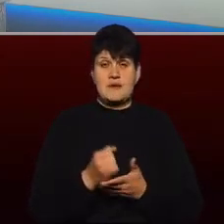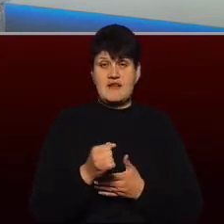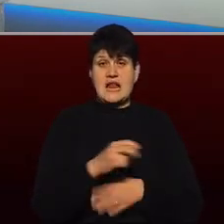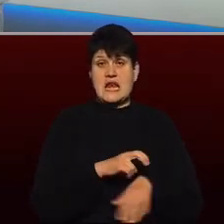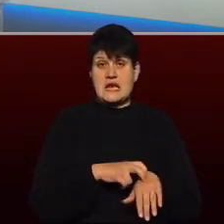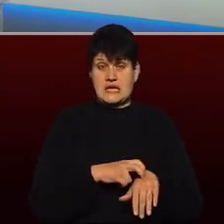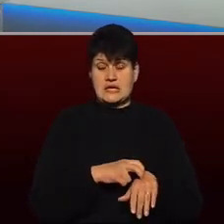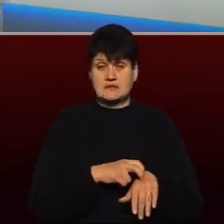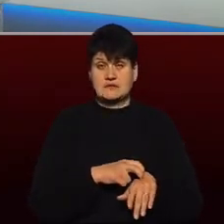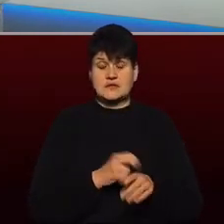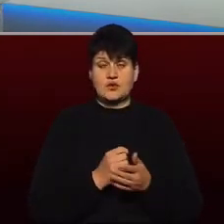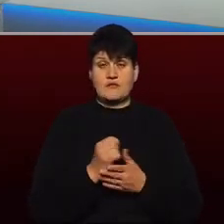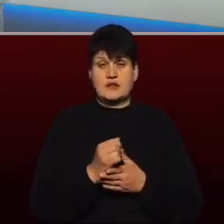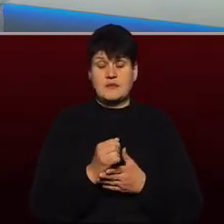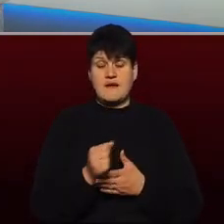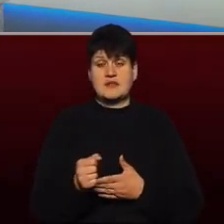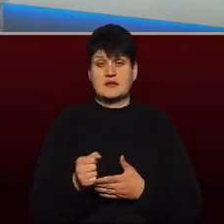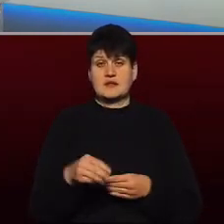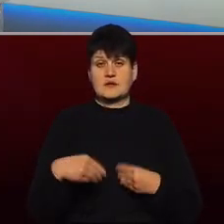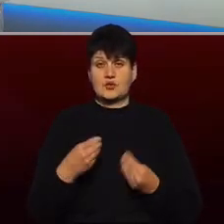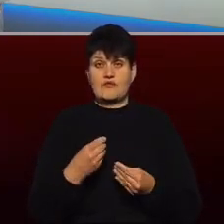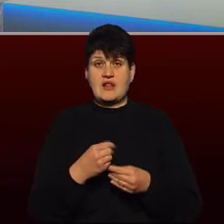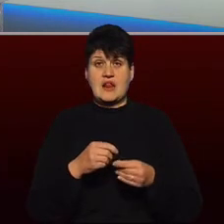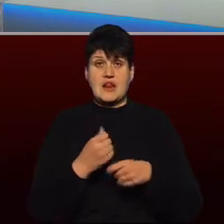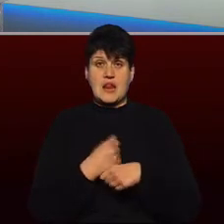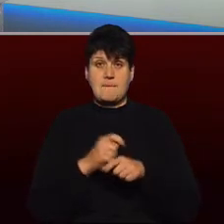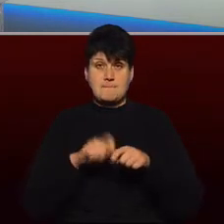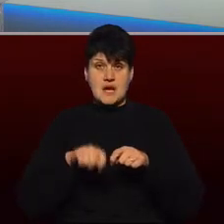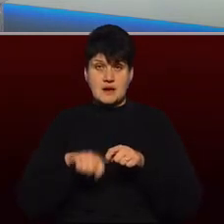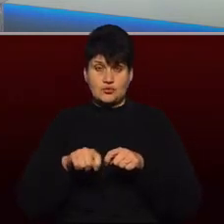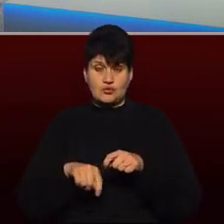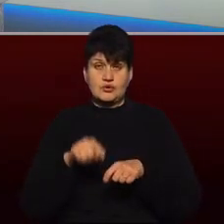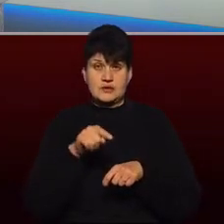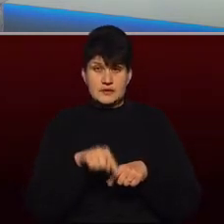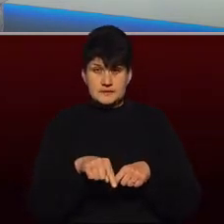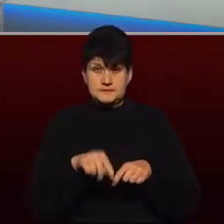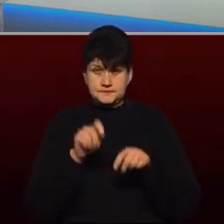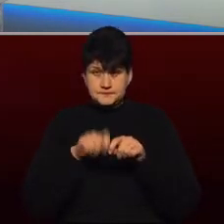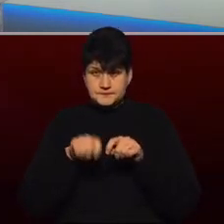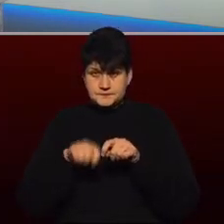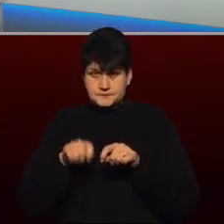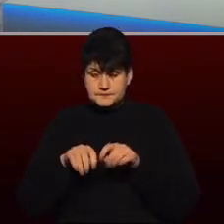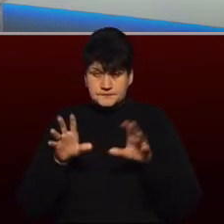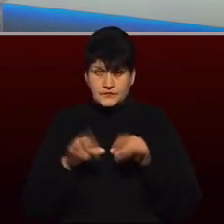скеровує направленням на лабораторію. Там вони дообстежують пацієнта, кров з